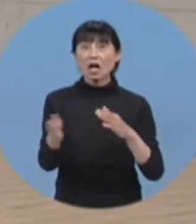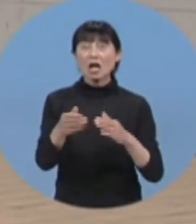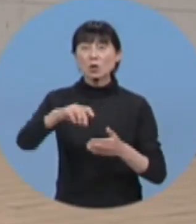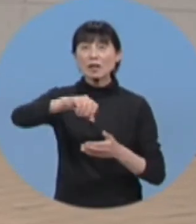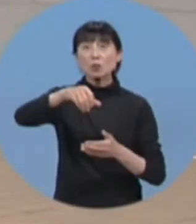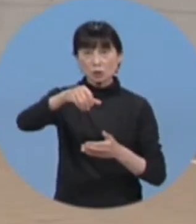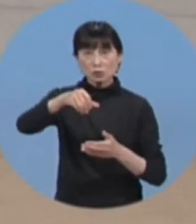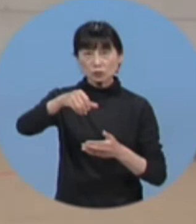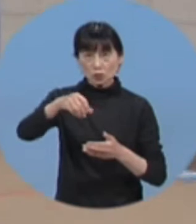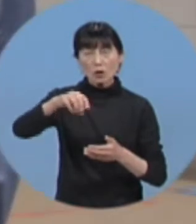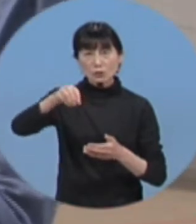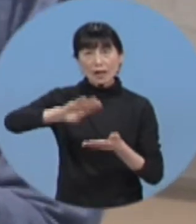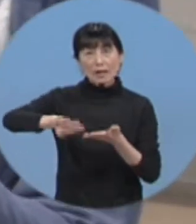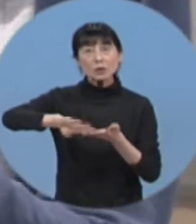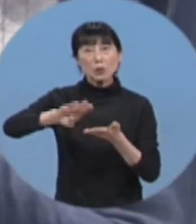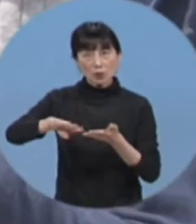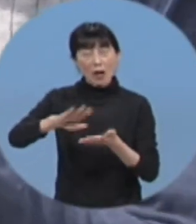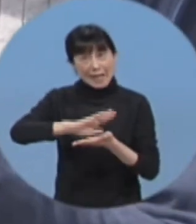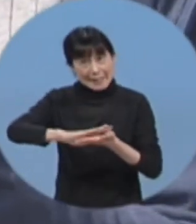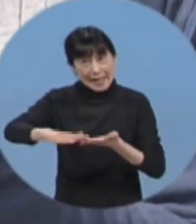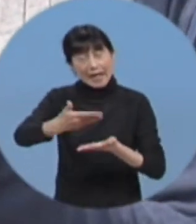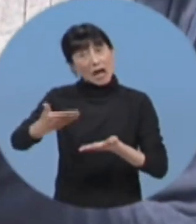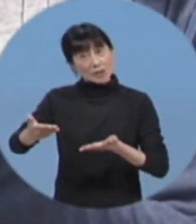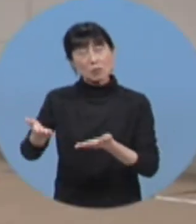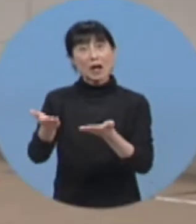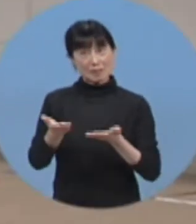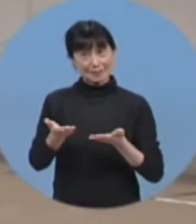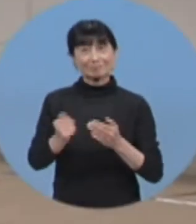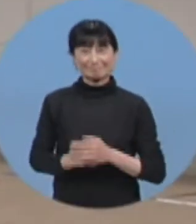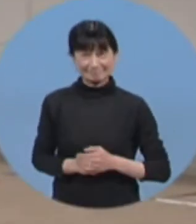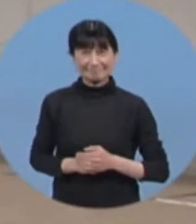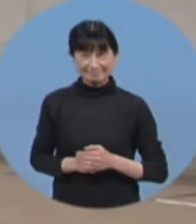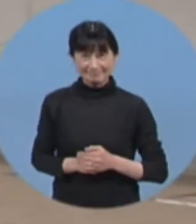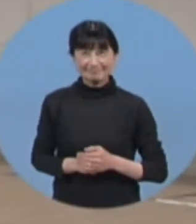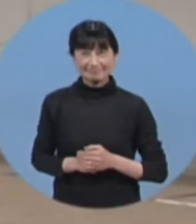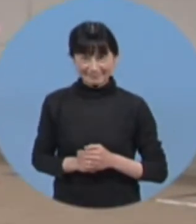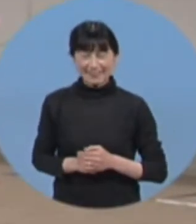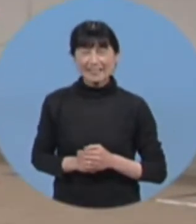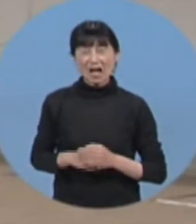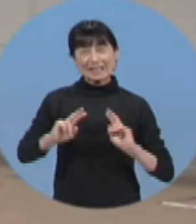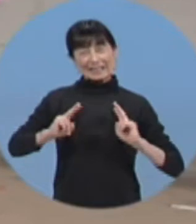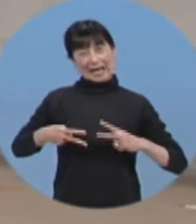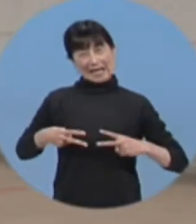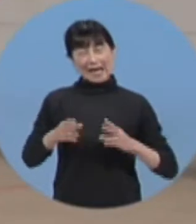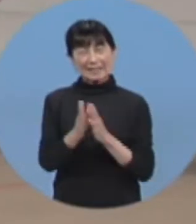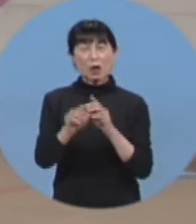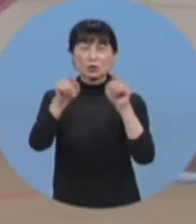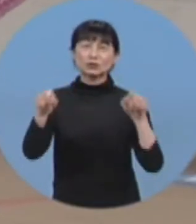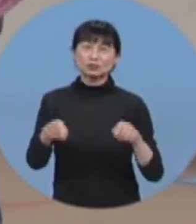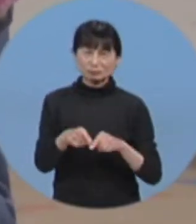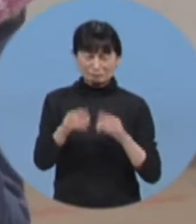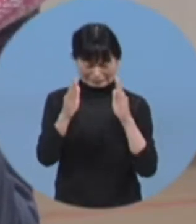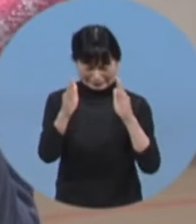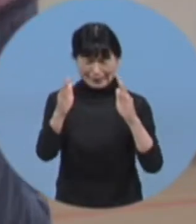トル、砂出し用の綺麗な海水がもらえます。そして着替えやタオル、ついつい潮干狩りに夢